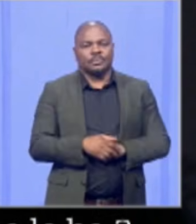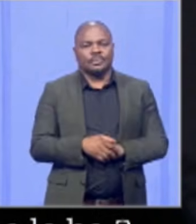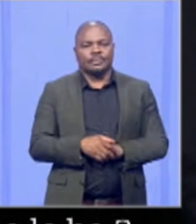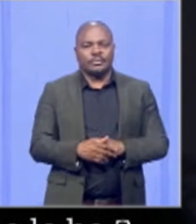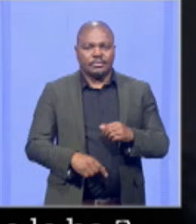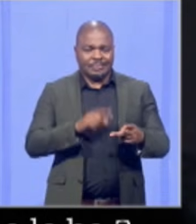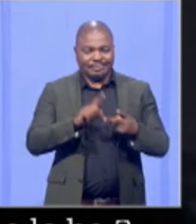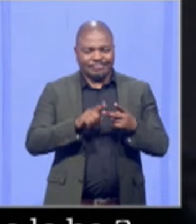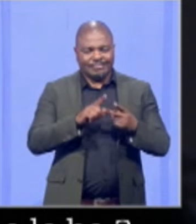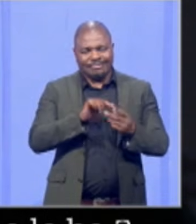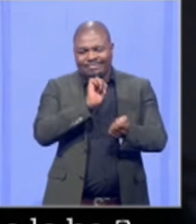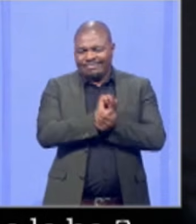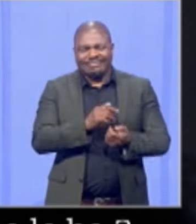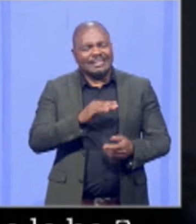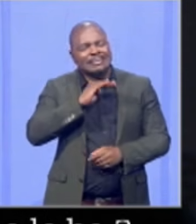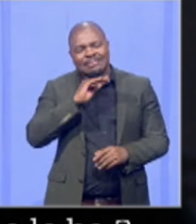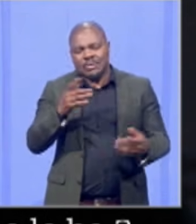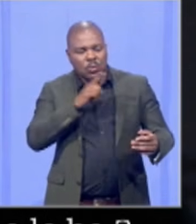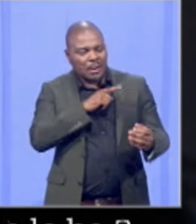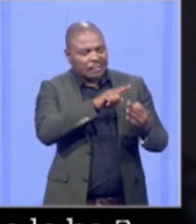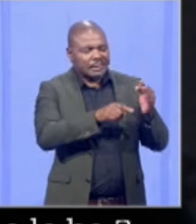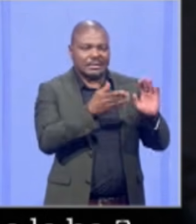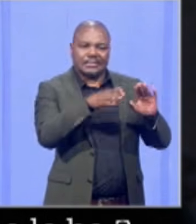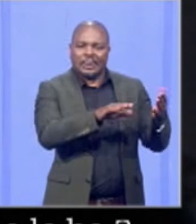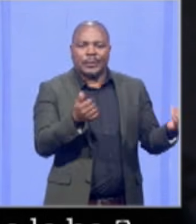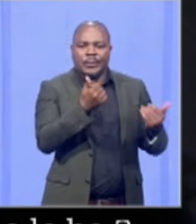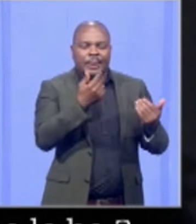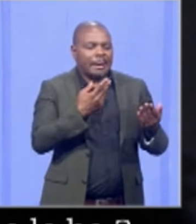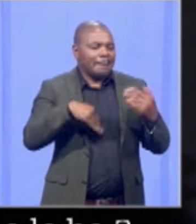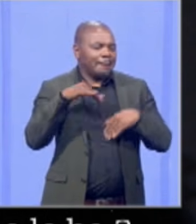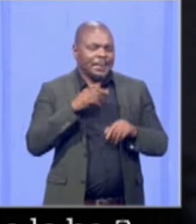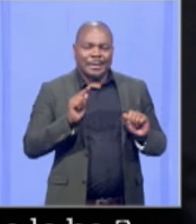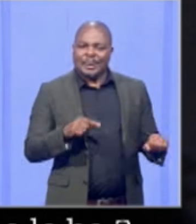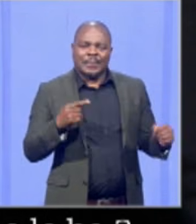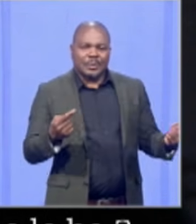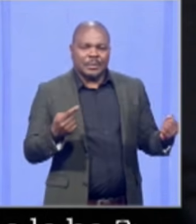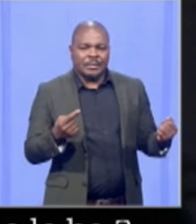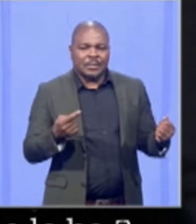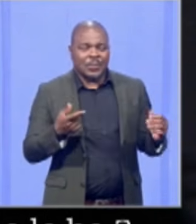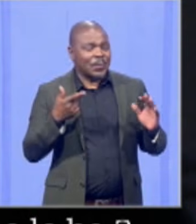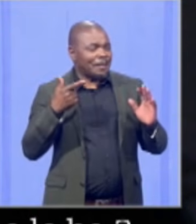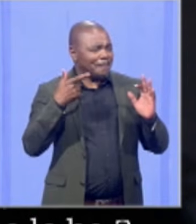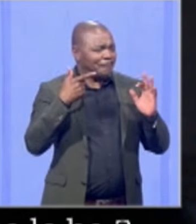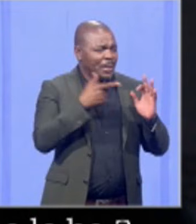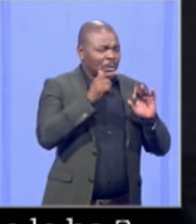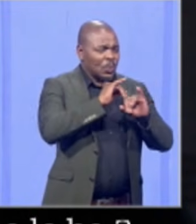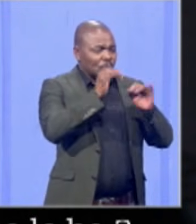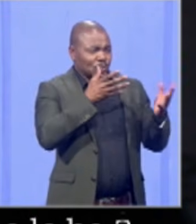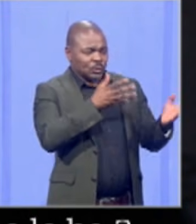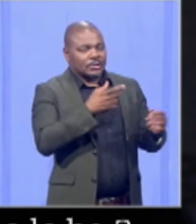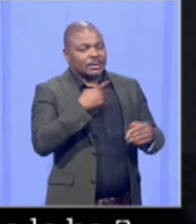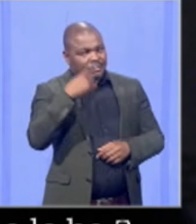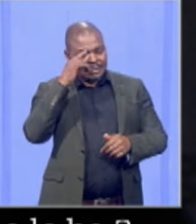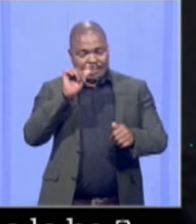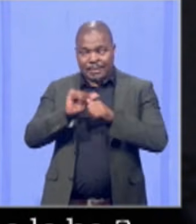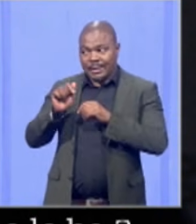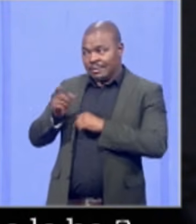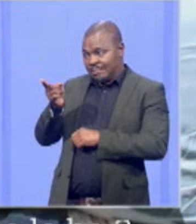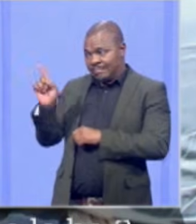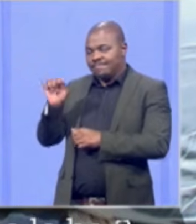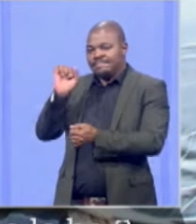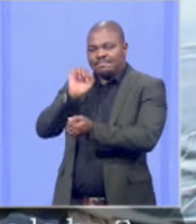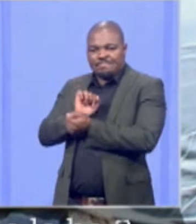Litting is not enough. It's not to say ba tla tsoa batho ba hlokaetseng, but gore ba bolaya ka hloko setse re ka prefer gore ba e tronkong for